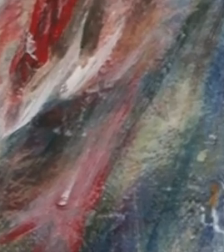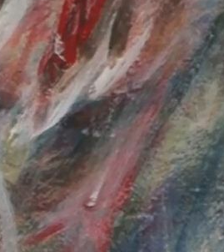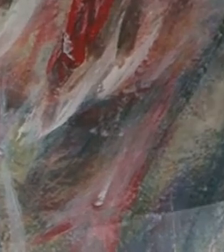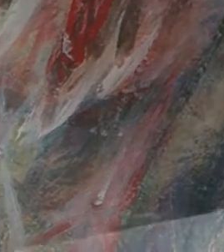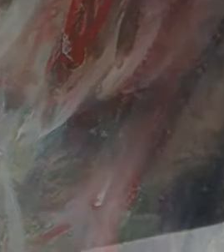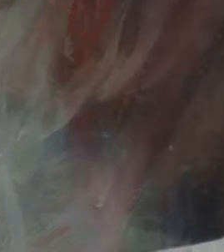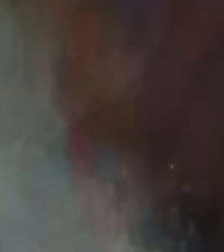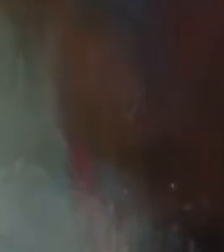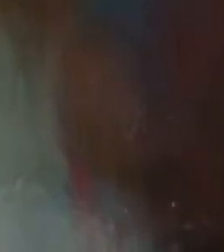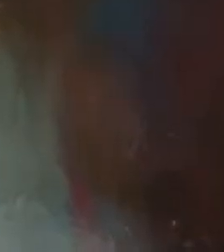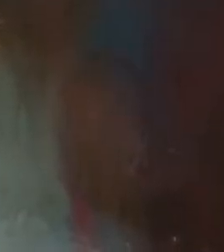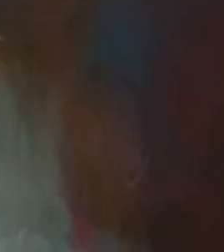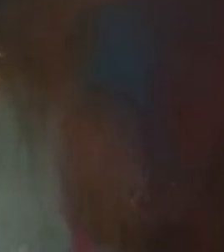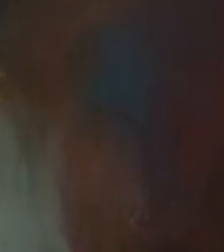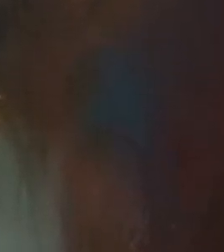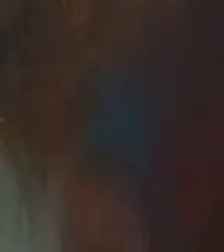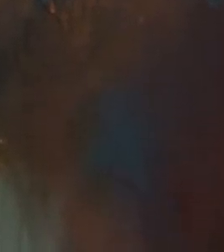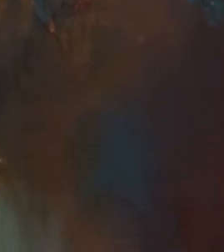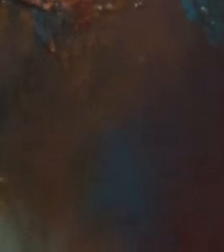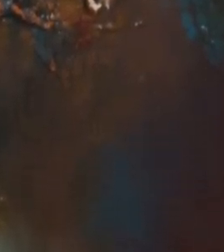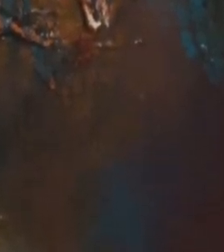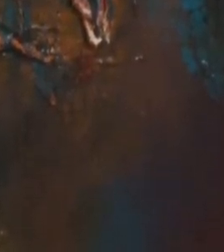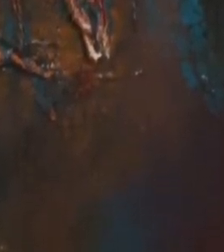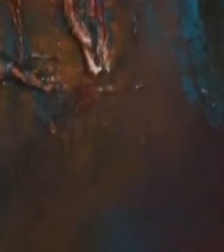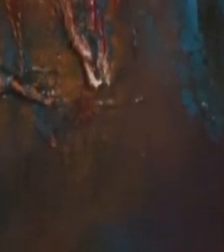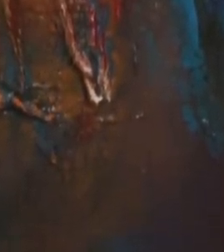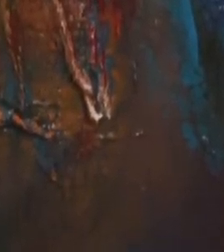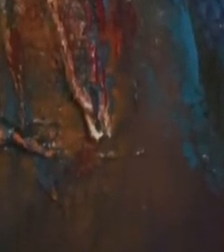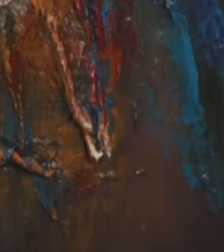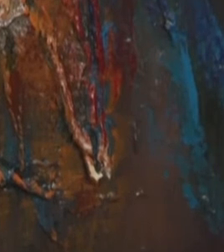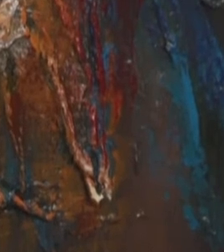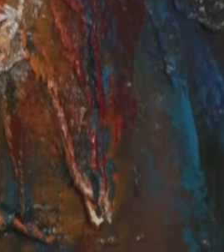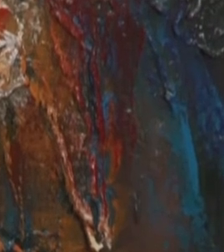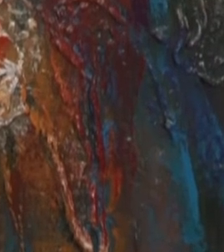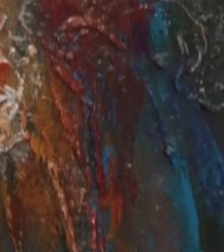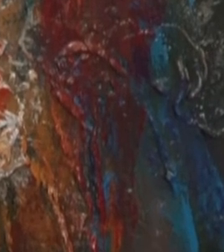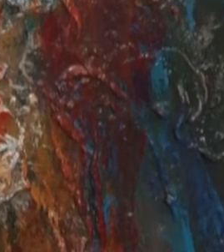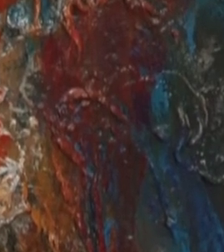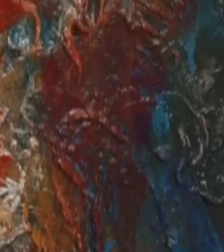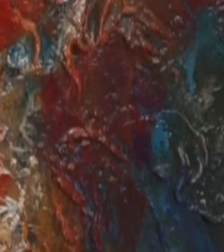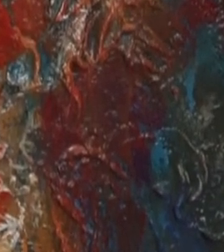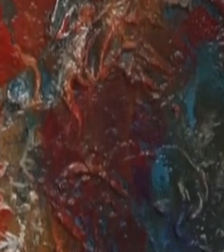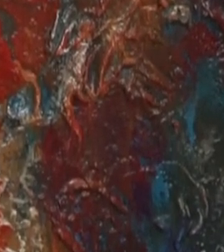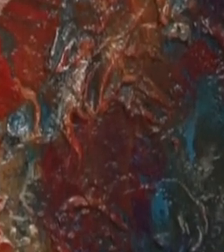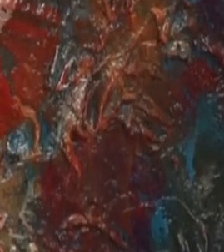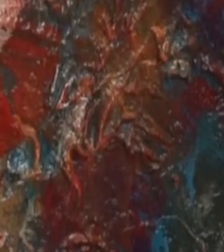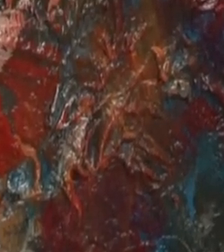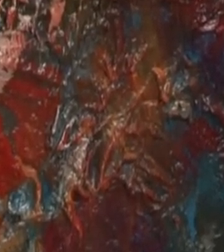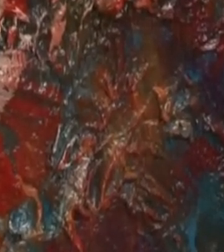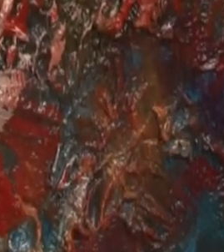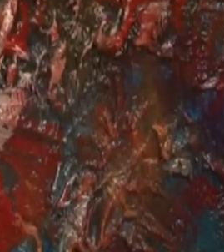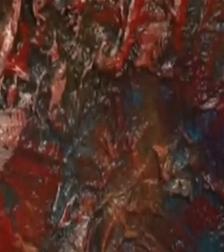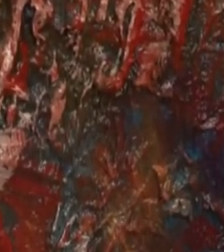kosmiczno-emocjonalno-intuicyjnej podróży, w której każdy może odszukać skrawek siebie. Profesor Uniwersytetu Adama Mickiewicza, doktor habilitowana Hanna